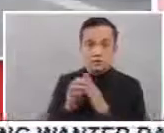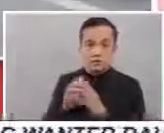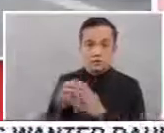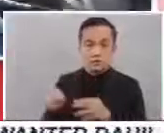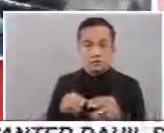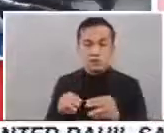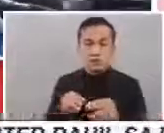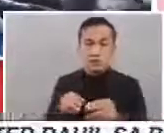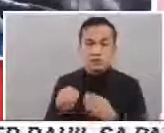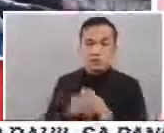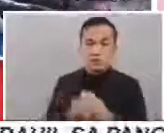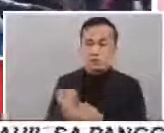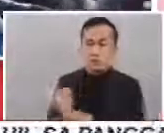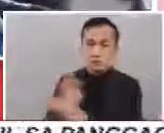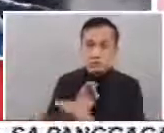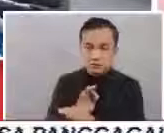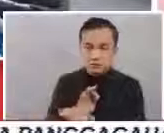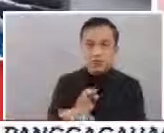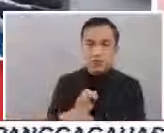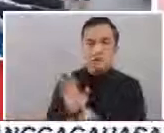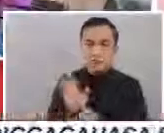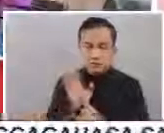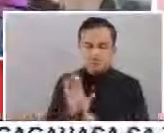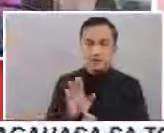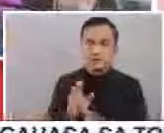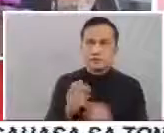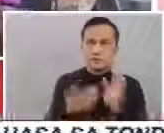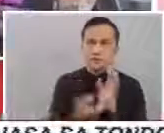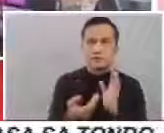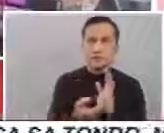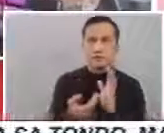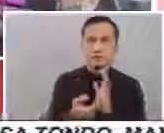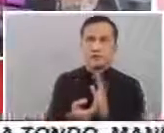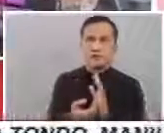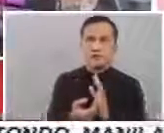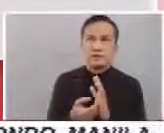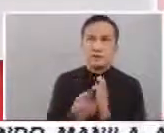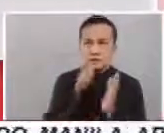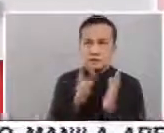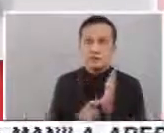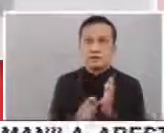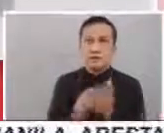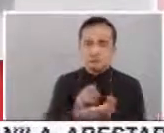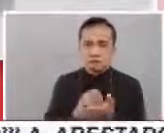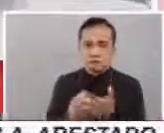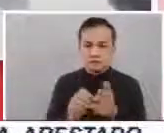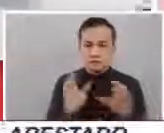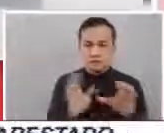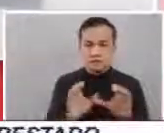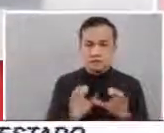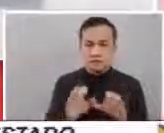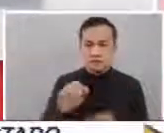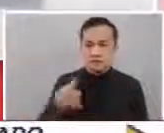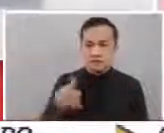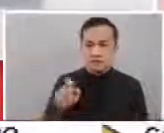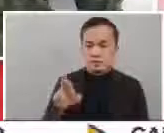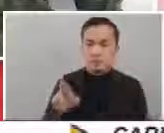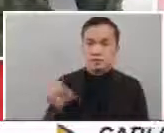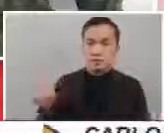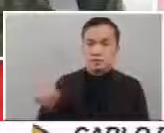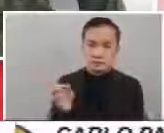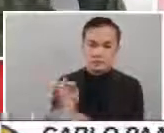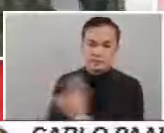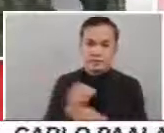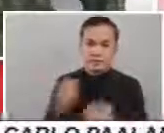ipinasang lokal na ordinansa na nagbabawal sa lalabas ngayong panahong ito at merong kaukulang parusa